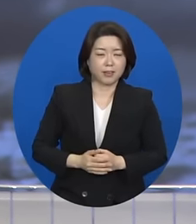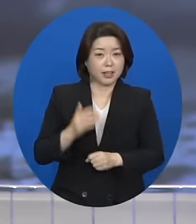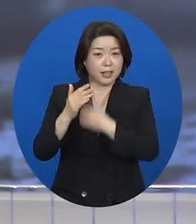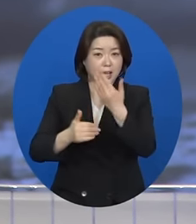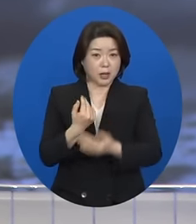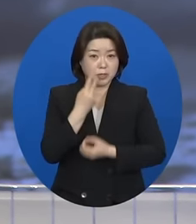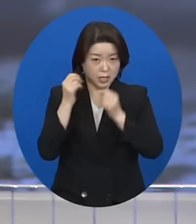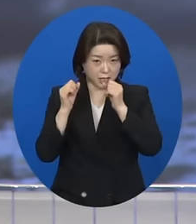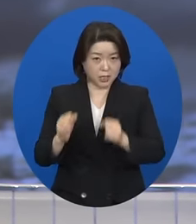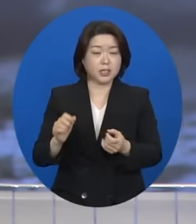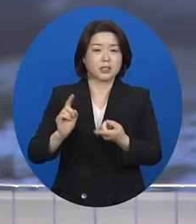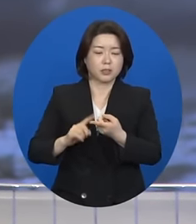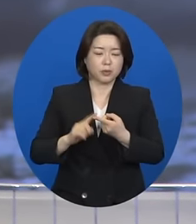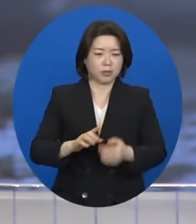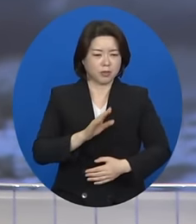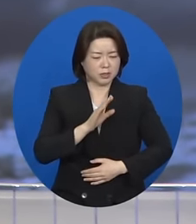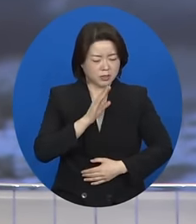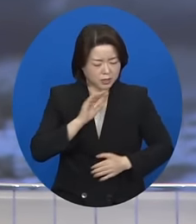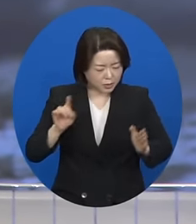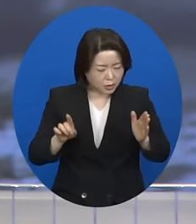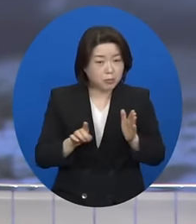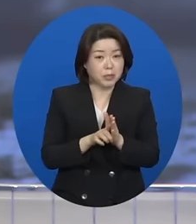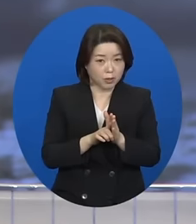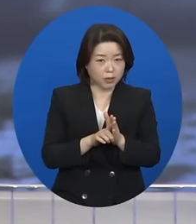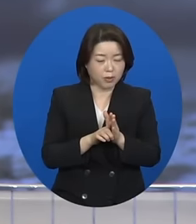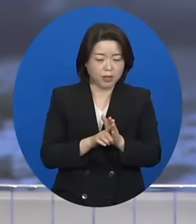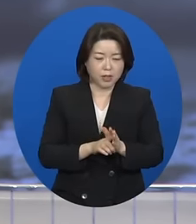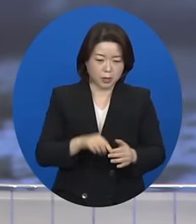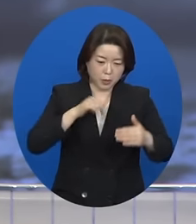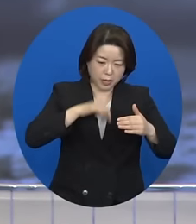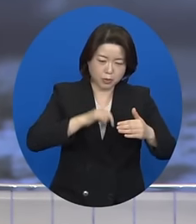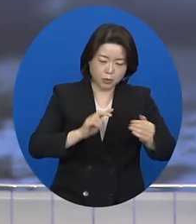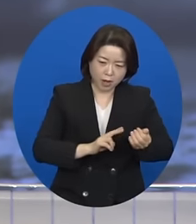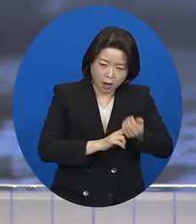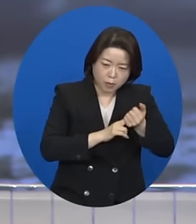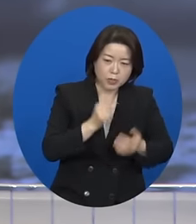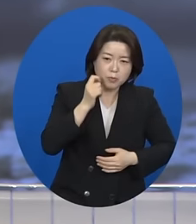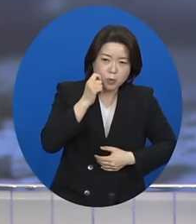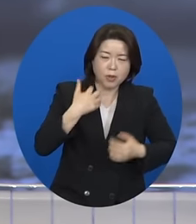살아계신다는 것을 니 쁨이